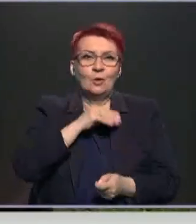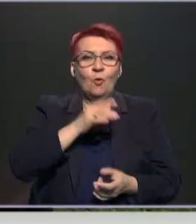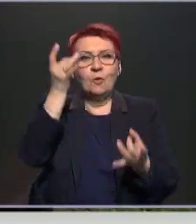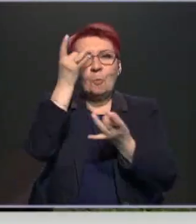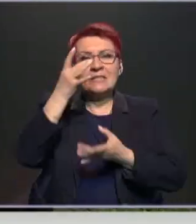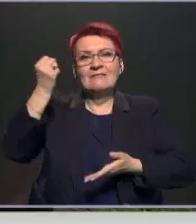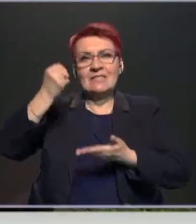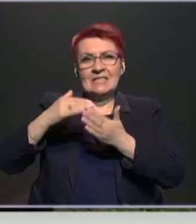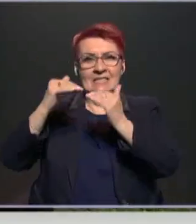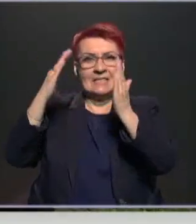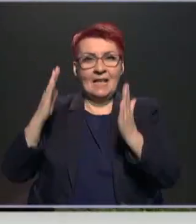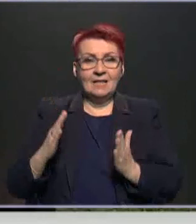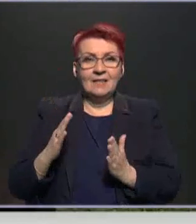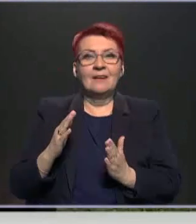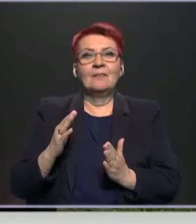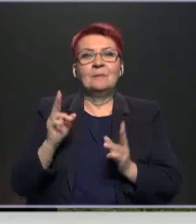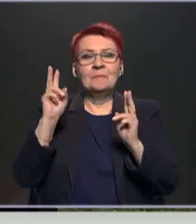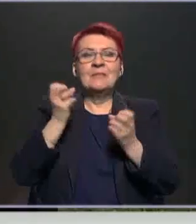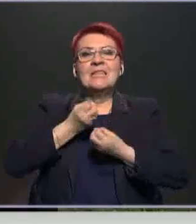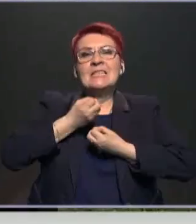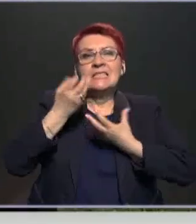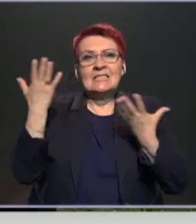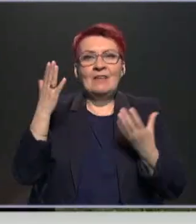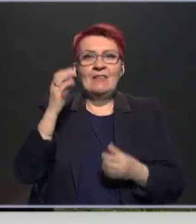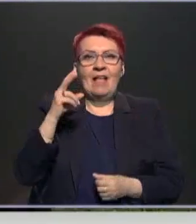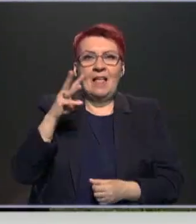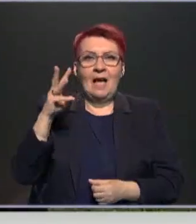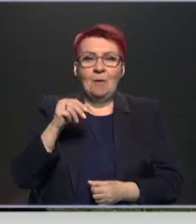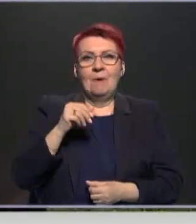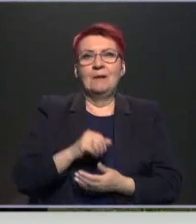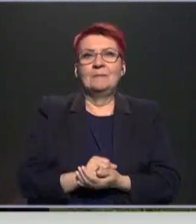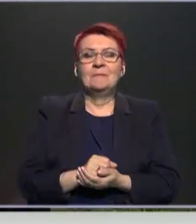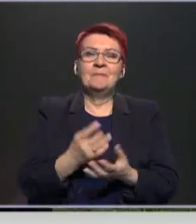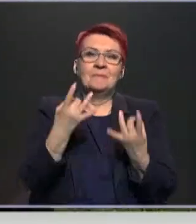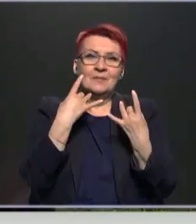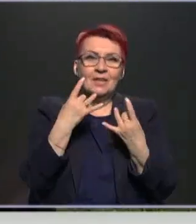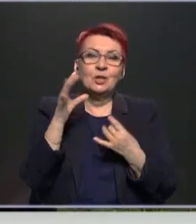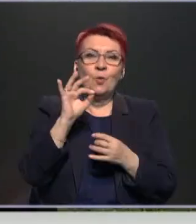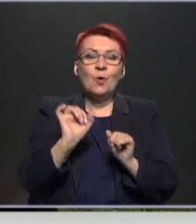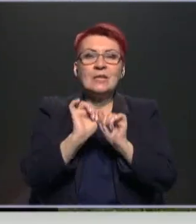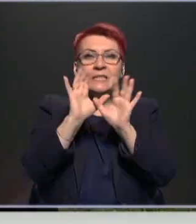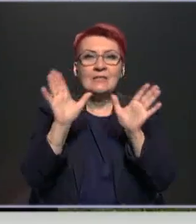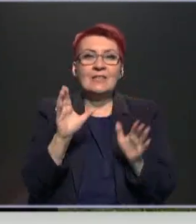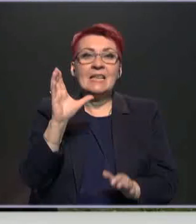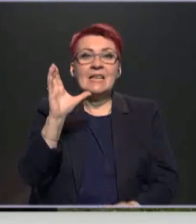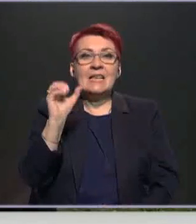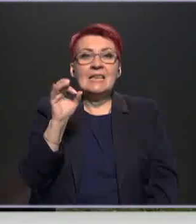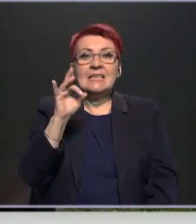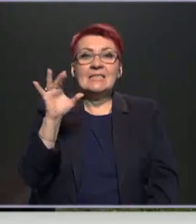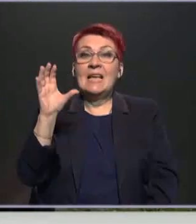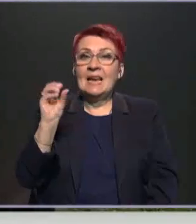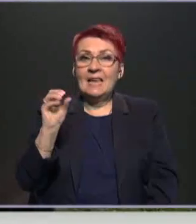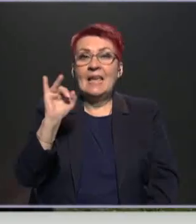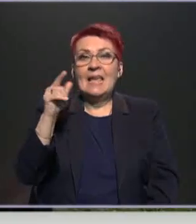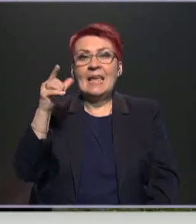духовно-просветительского центра «Свет Валаама». Отец Марк, расскажите все-таки о святых Сергии и Германе.